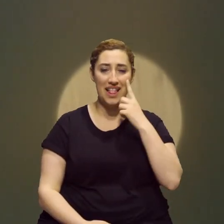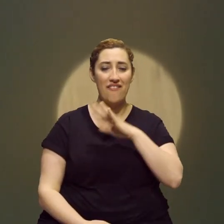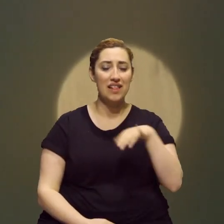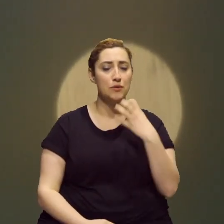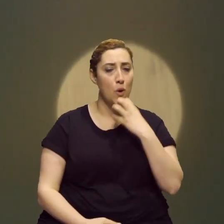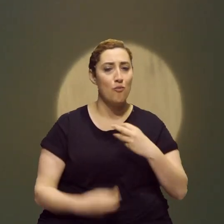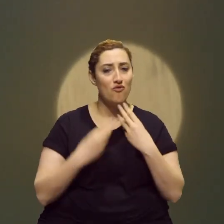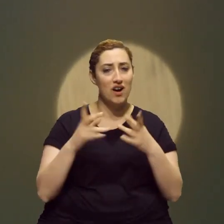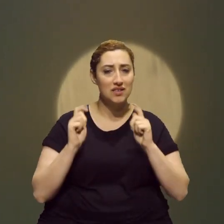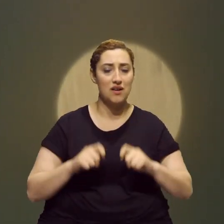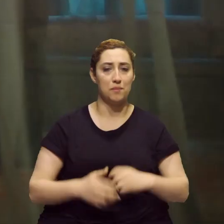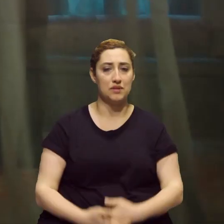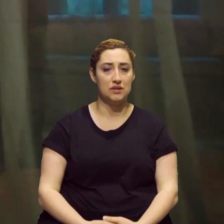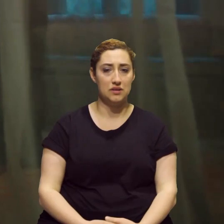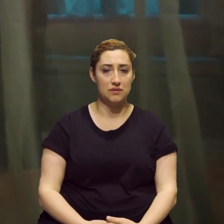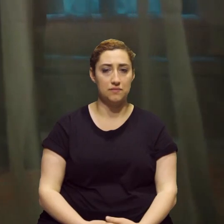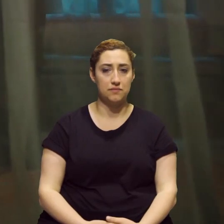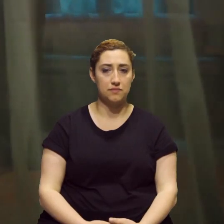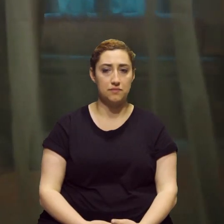Devletimizi daim ettir.